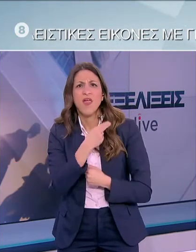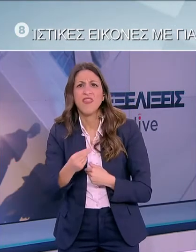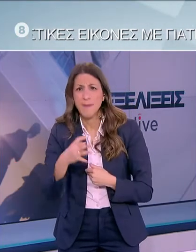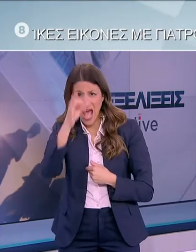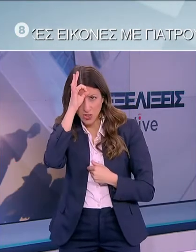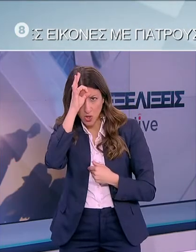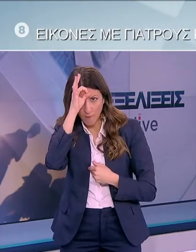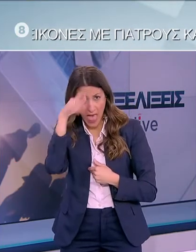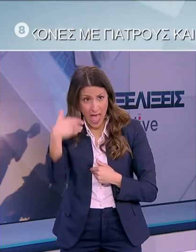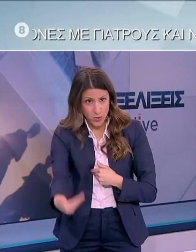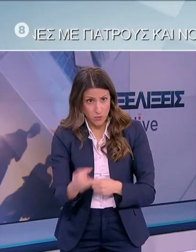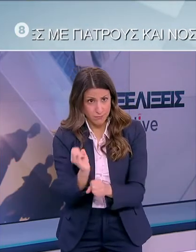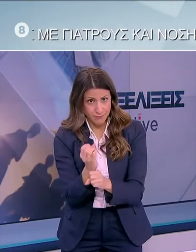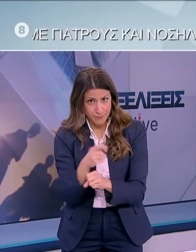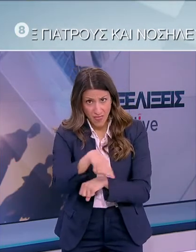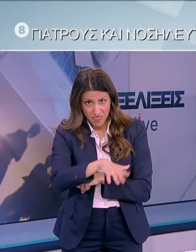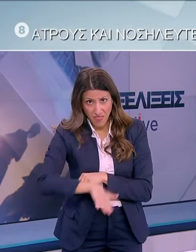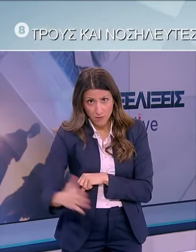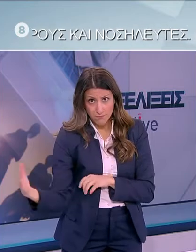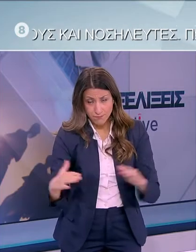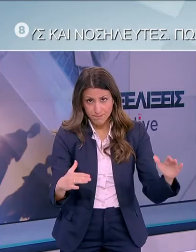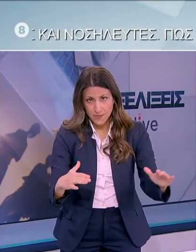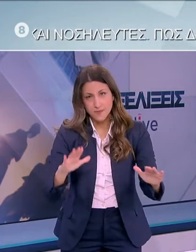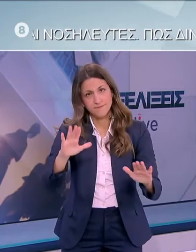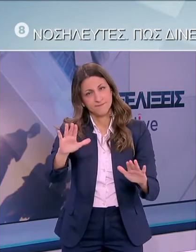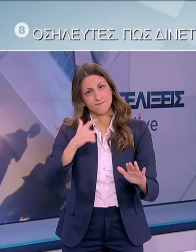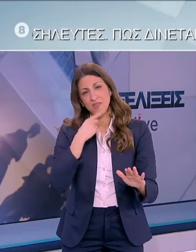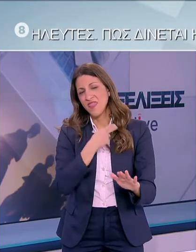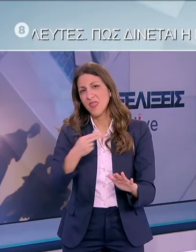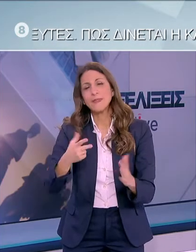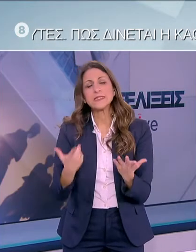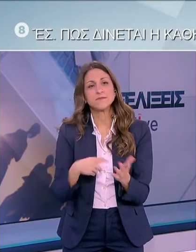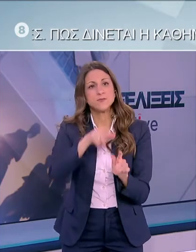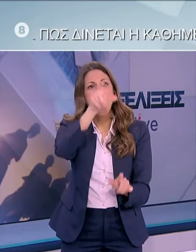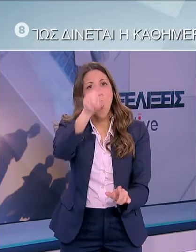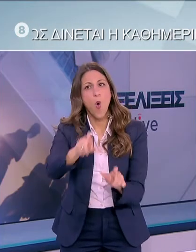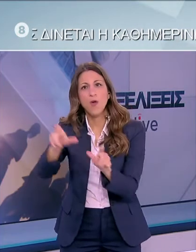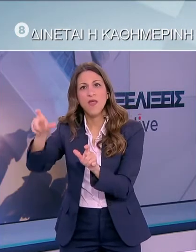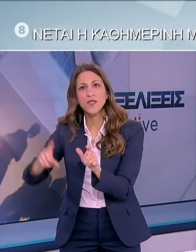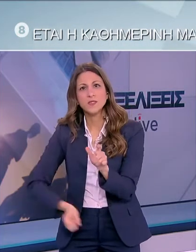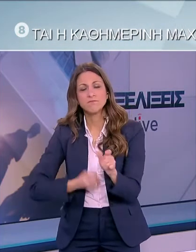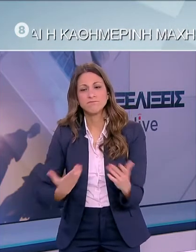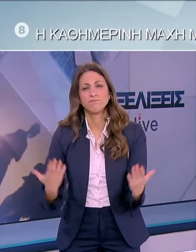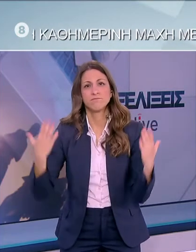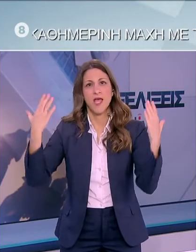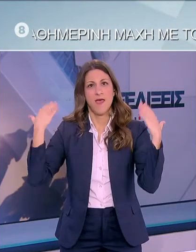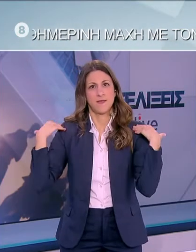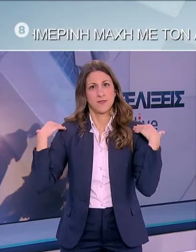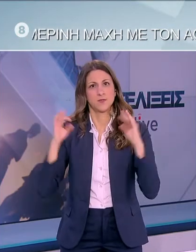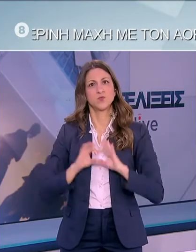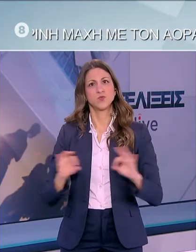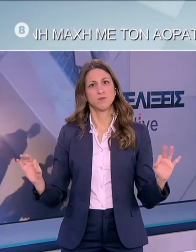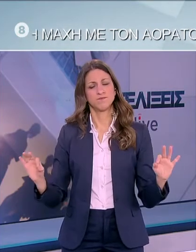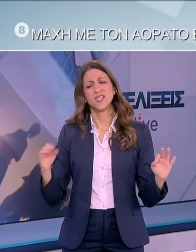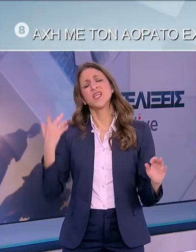αστυνομία. Νομίζω ότι ως κοινωνία έχουμε δείξει μεγάλη ωριμότητα, γιατί αντιλαμβανόμαστε ότι αφήνουμε στην άκρη τις συνήθειές μας, προκειμένου να